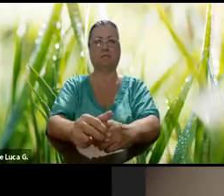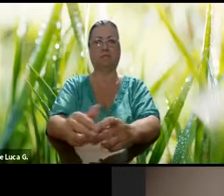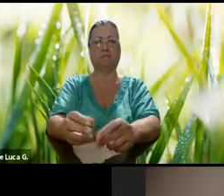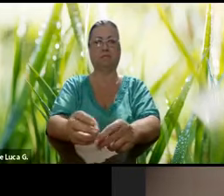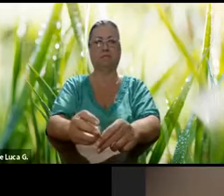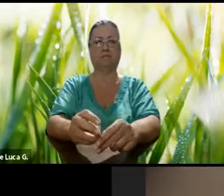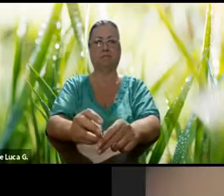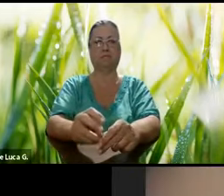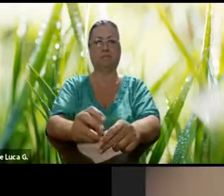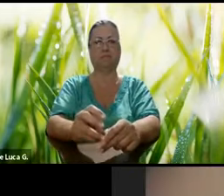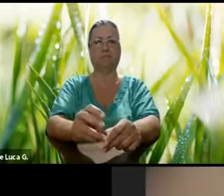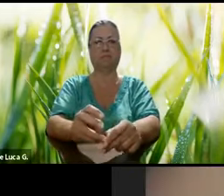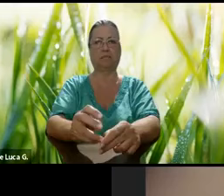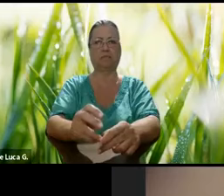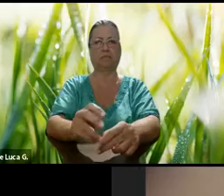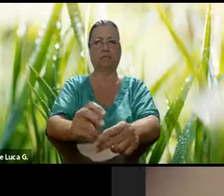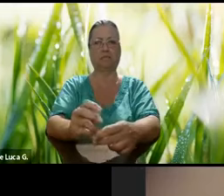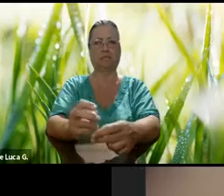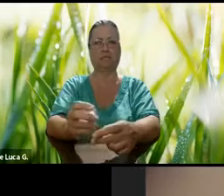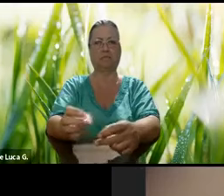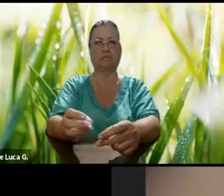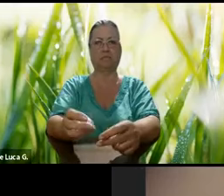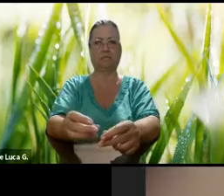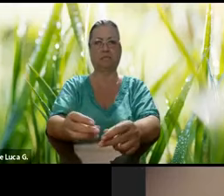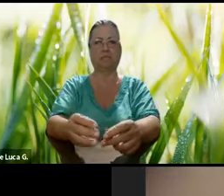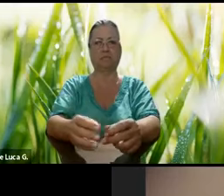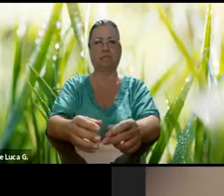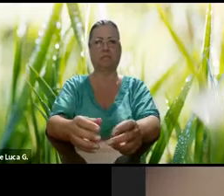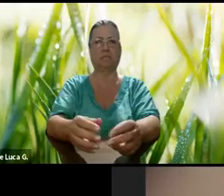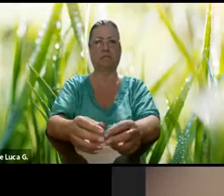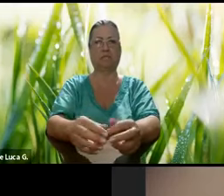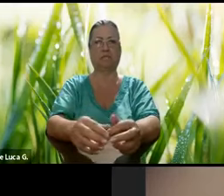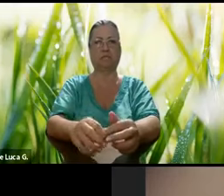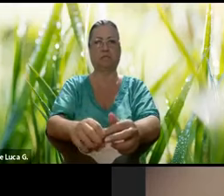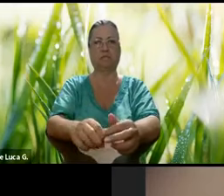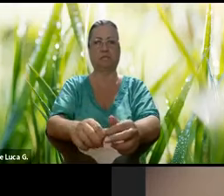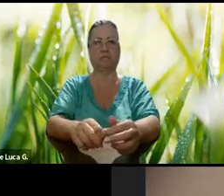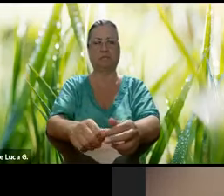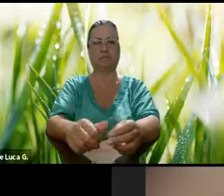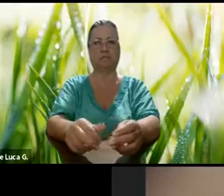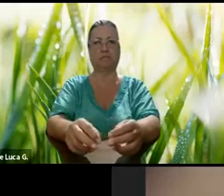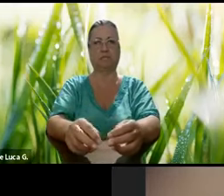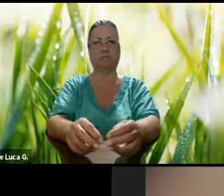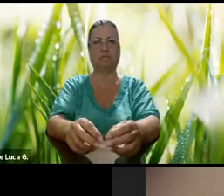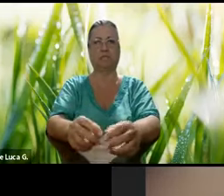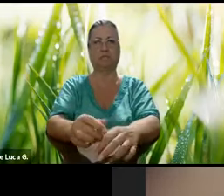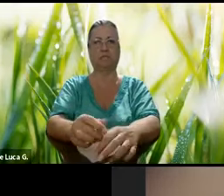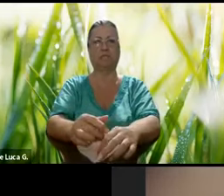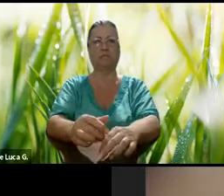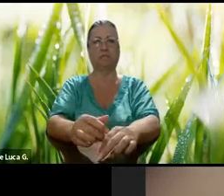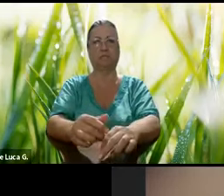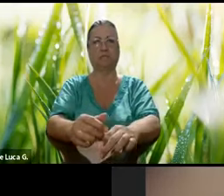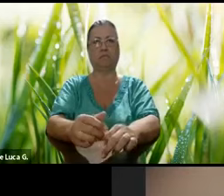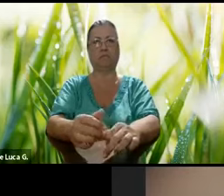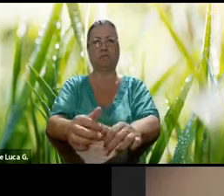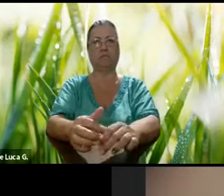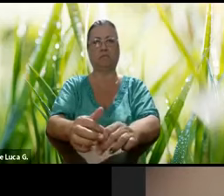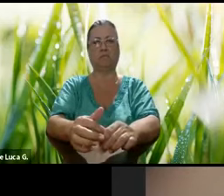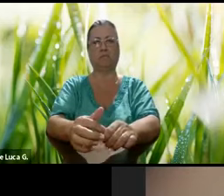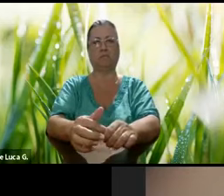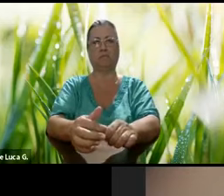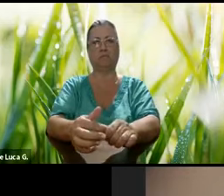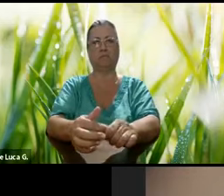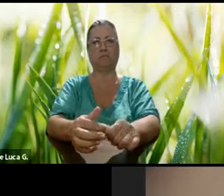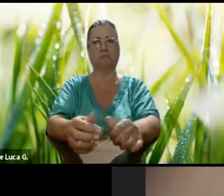capita, e poi succede spesso che mi capita, ma nello stesso tempo capita che queste persone